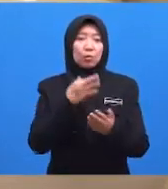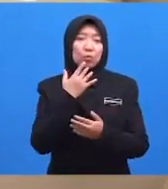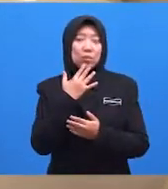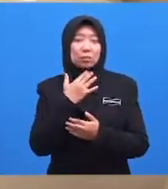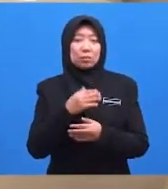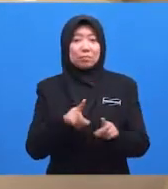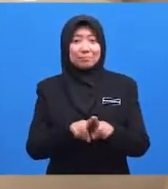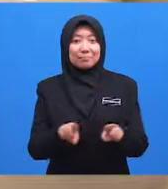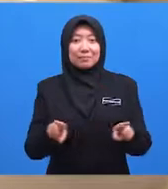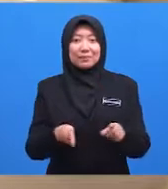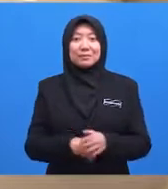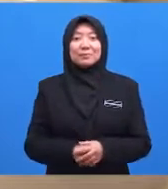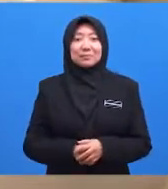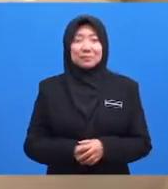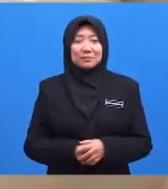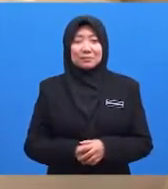berbeza.